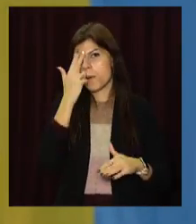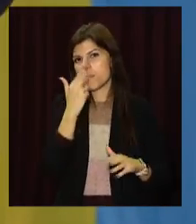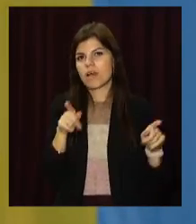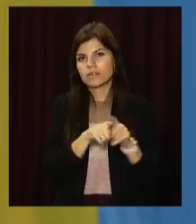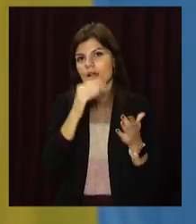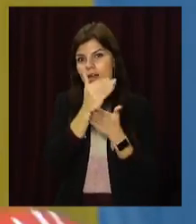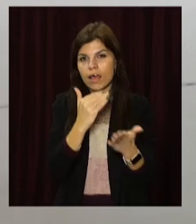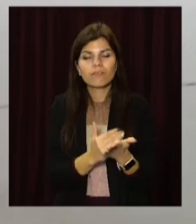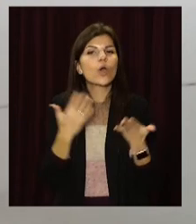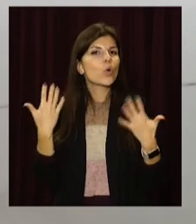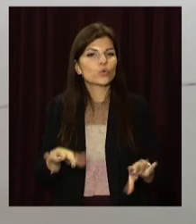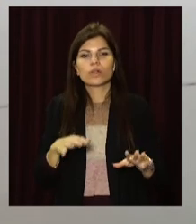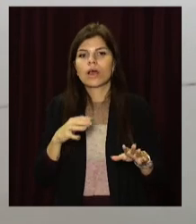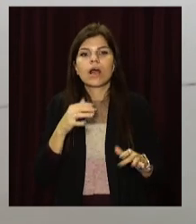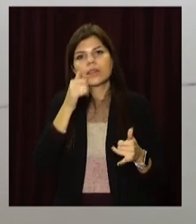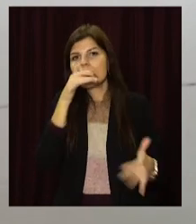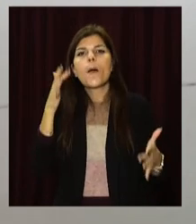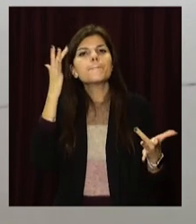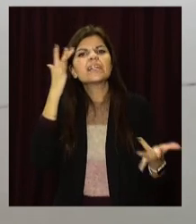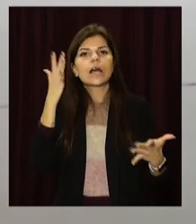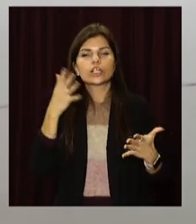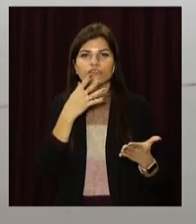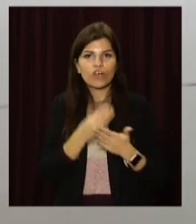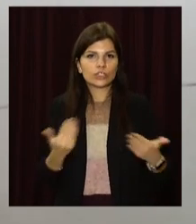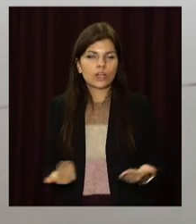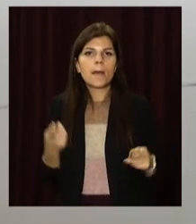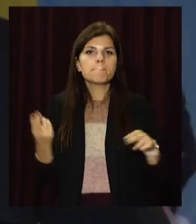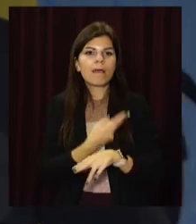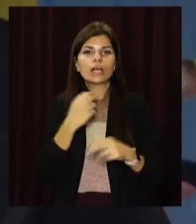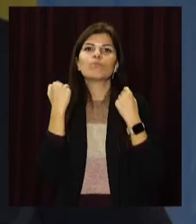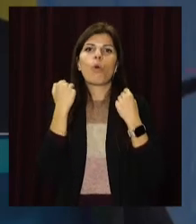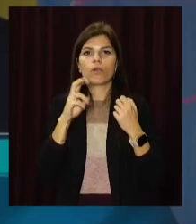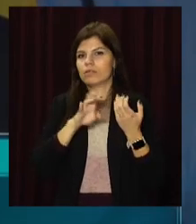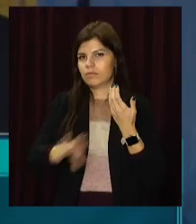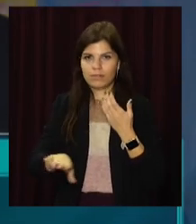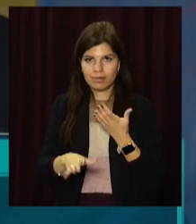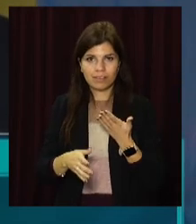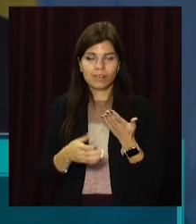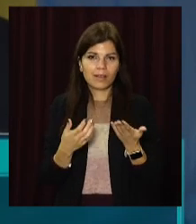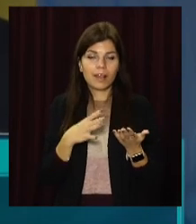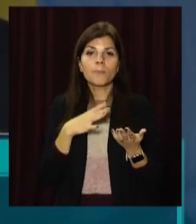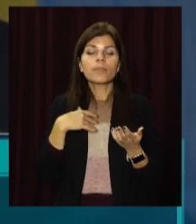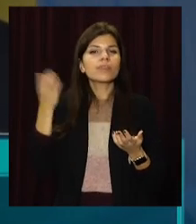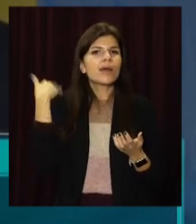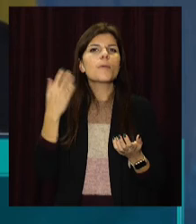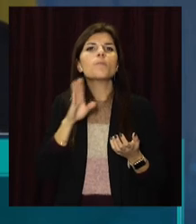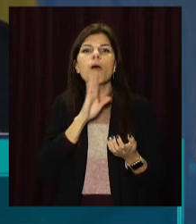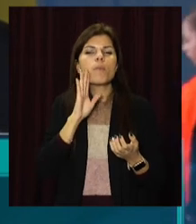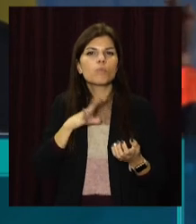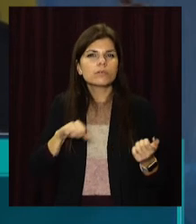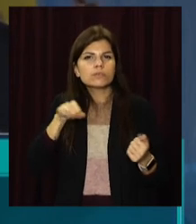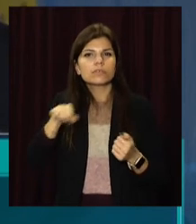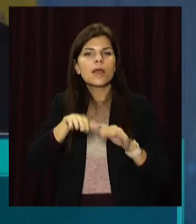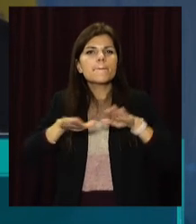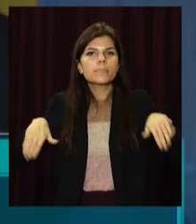такого графіку та вже не уявляє свого життя без цього виду спорту. Мене мама привела в усі секції, які взагалі можна було, і